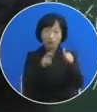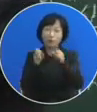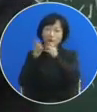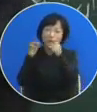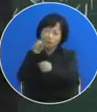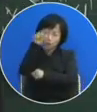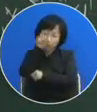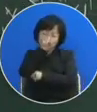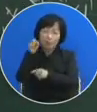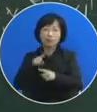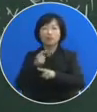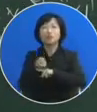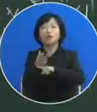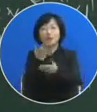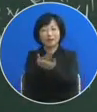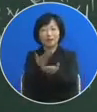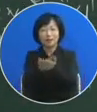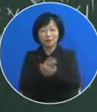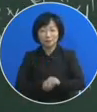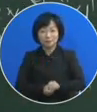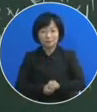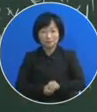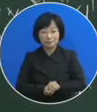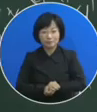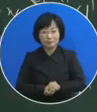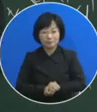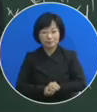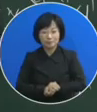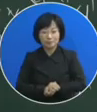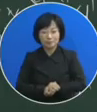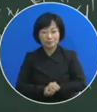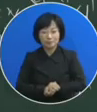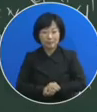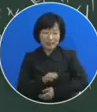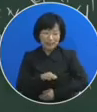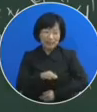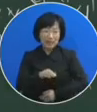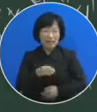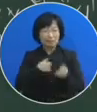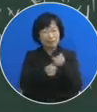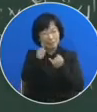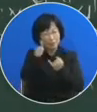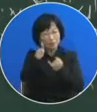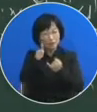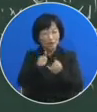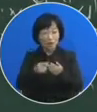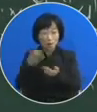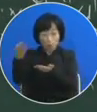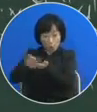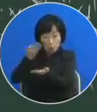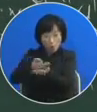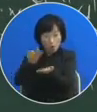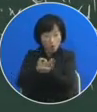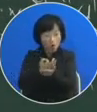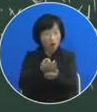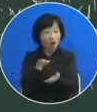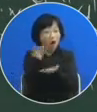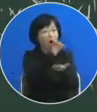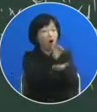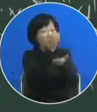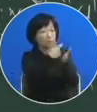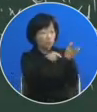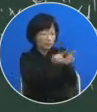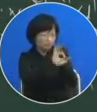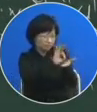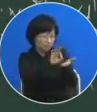and tell him. 그렇게 그럼 무슨 얘기해 줄까 이렇게 헌금 좀 한 건 할 수 있도록 얘기해. And so what do you want me to say to him? Oh, talk to him so he can give a lot of